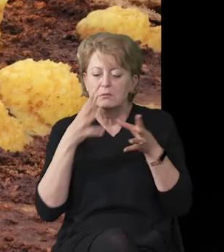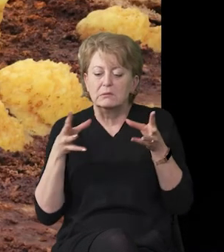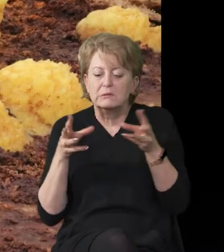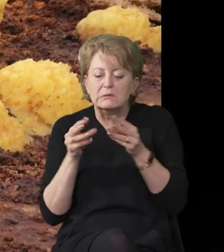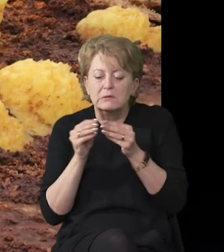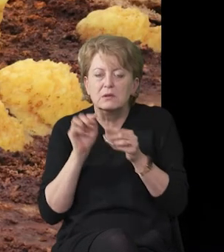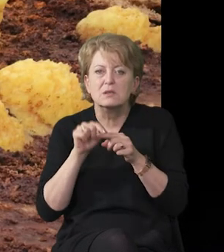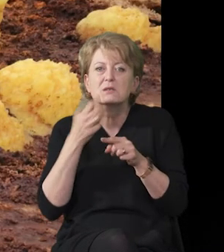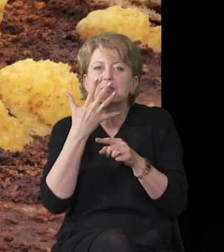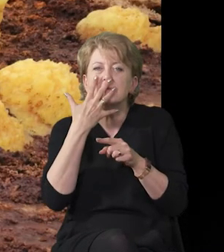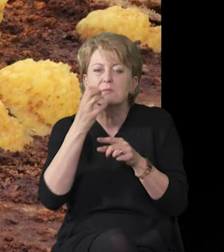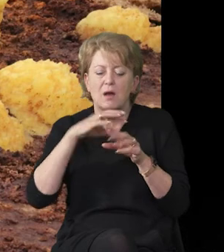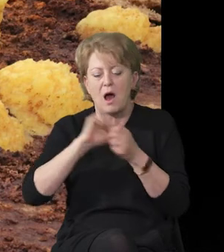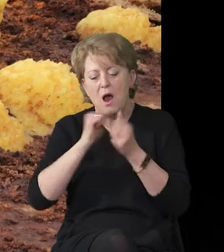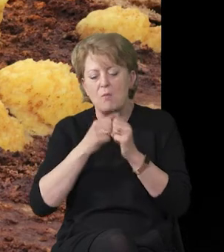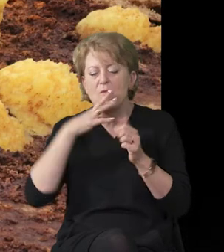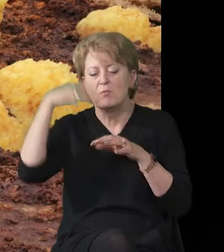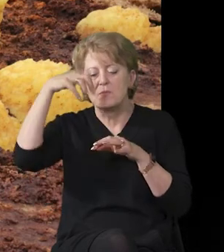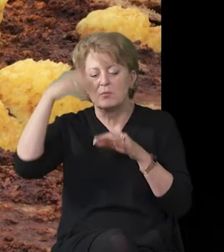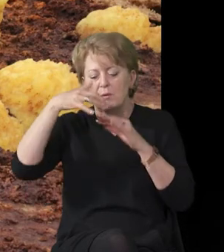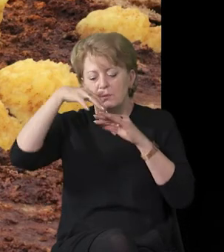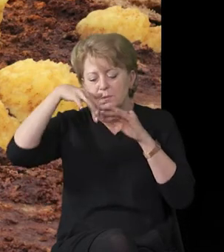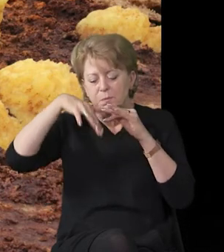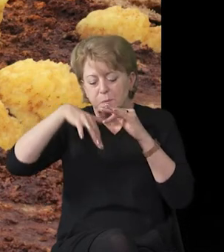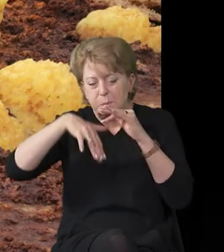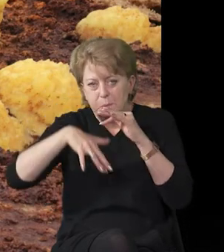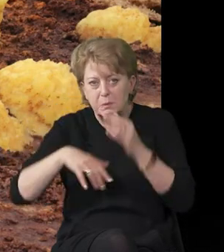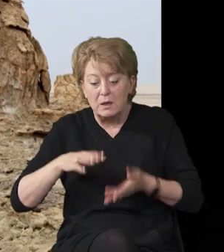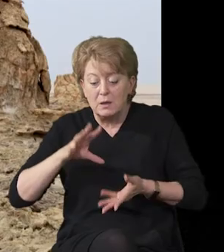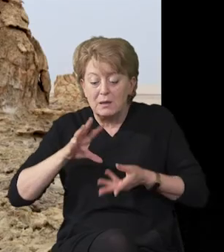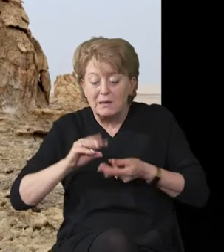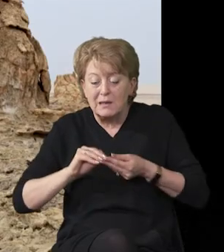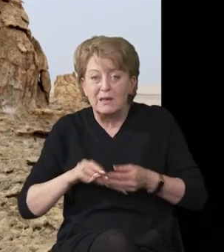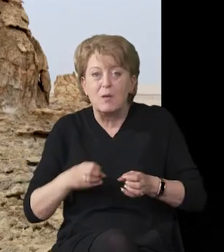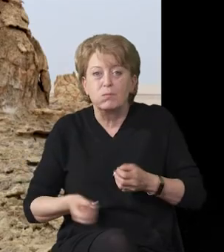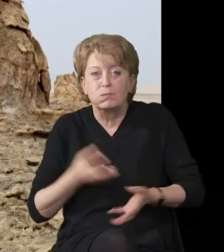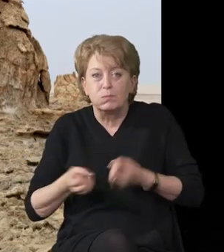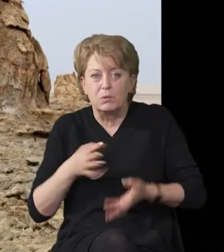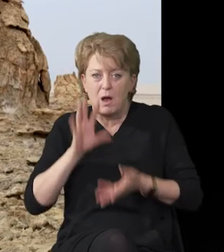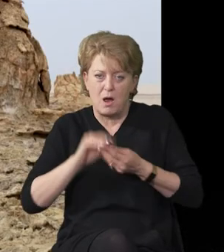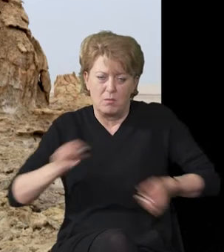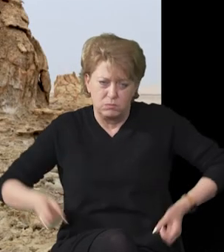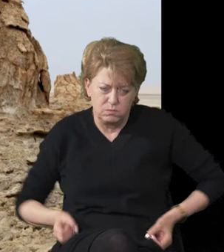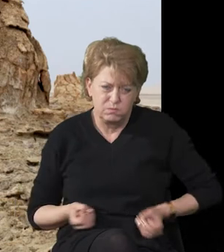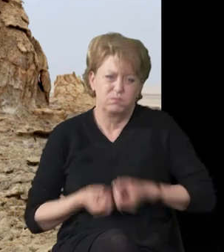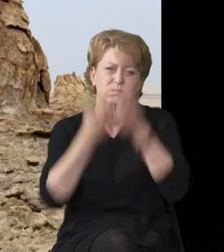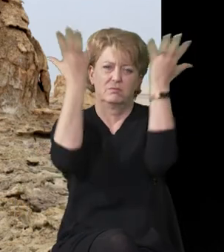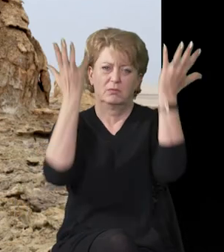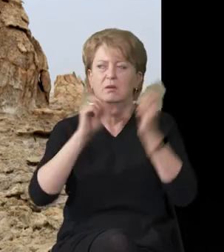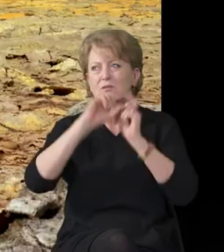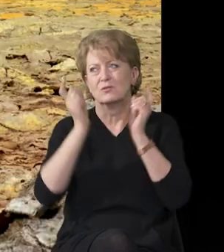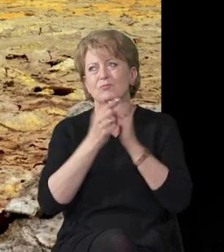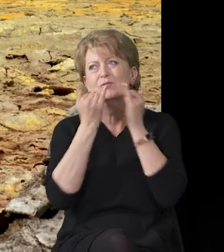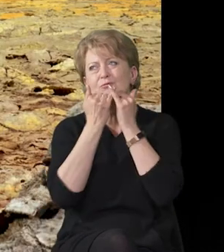magmą, wtedy wynosi na powierzchnię najróżniejsze minerały, tworząc niezwykle fantazyjne i różnokolorowe